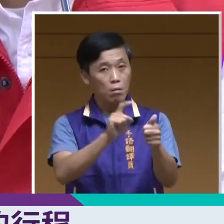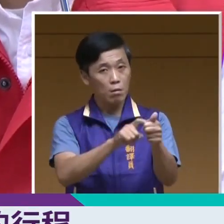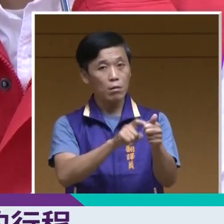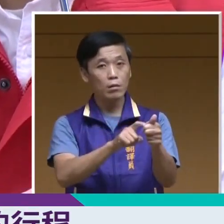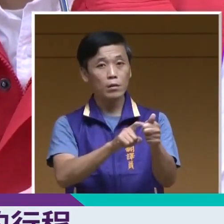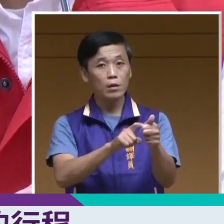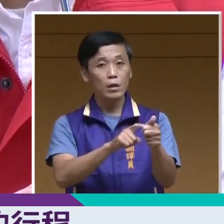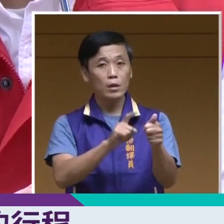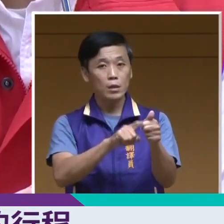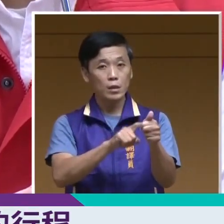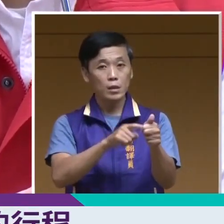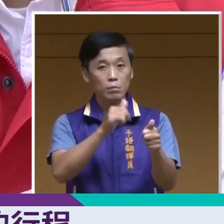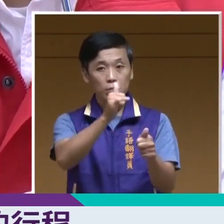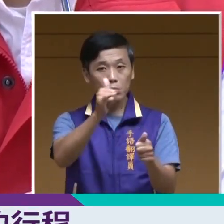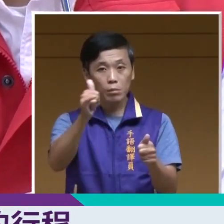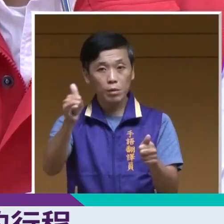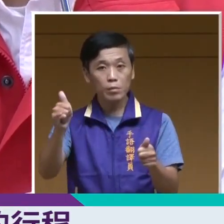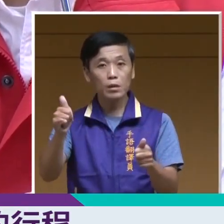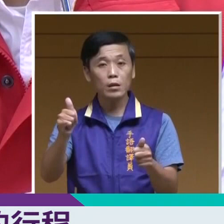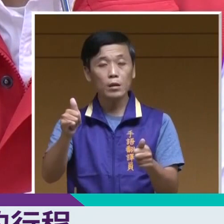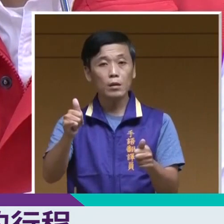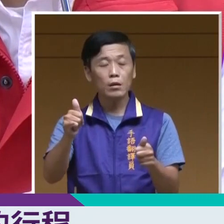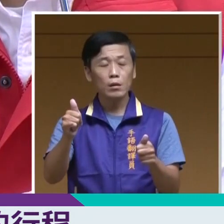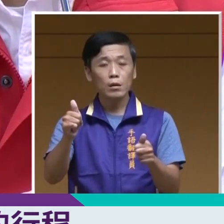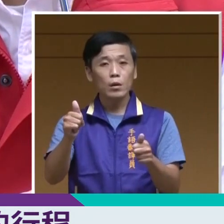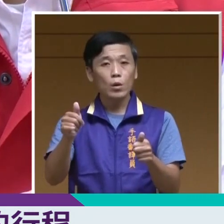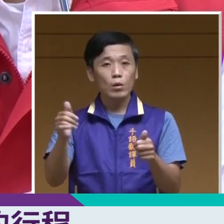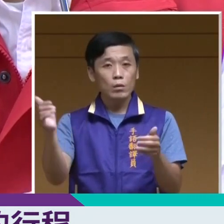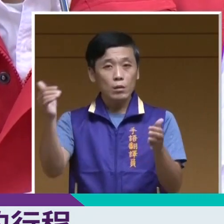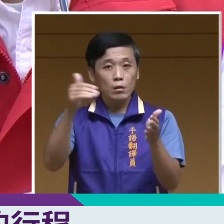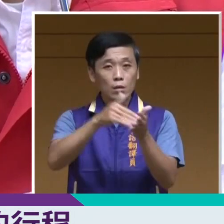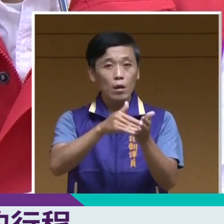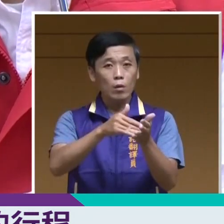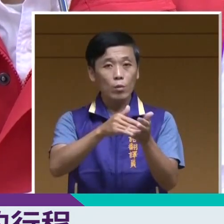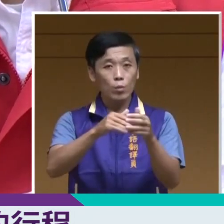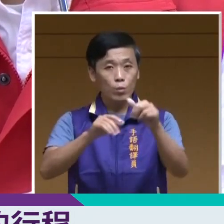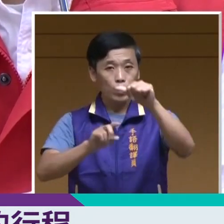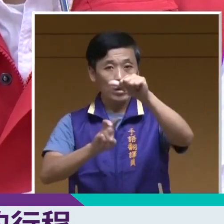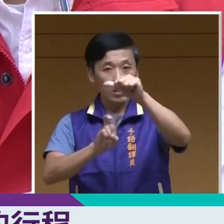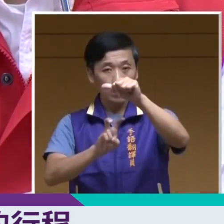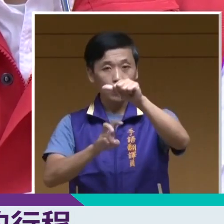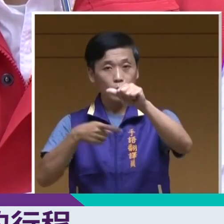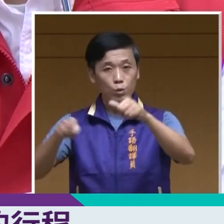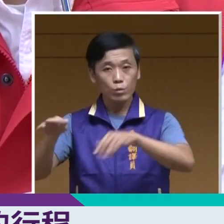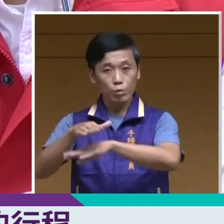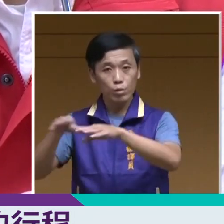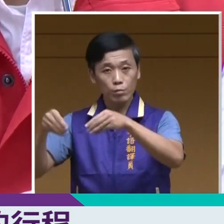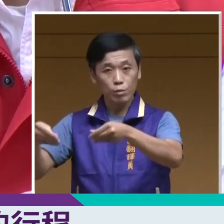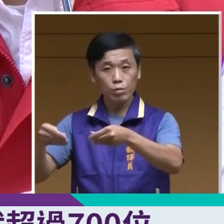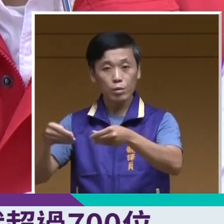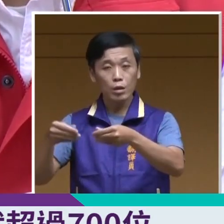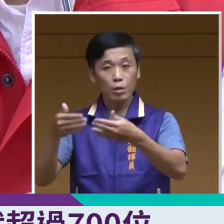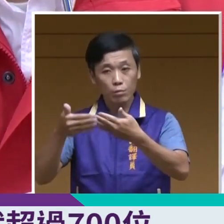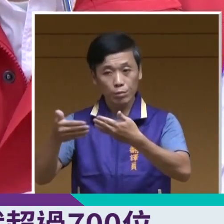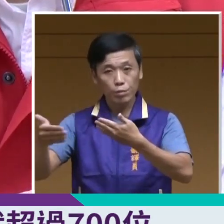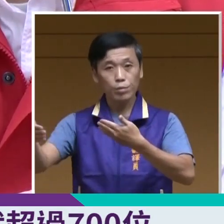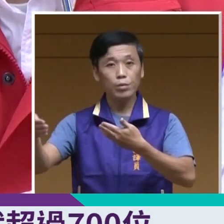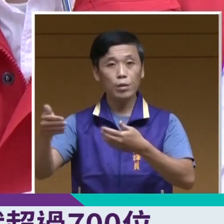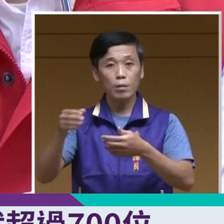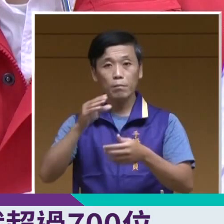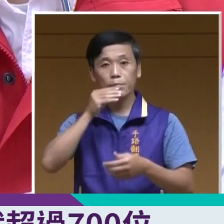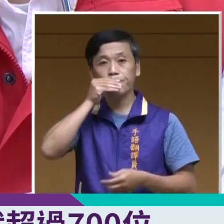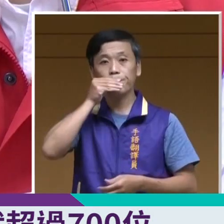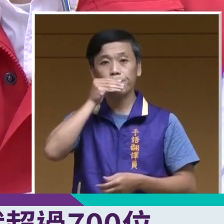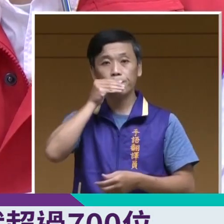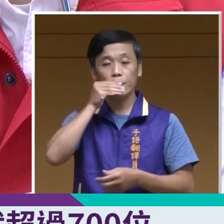了这个相关的这个到5月12号的这个赌场的这个行程啊，造成光